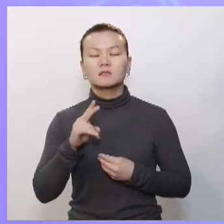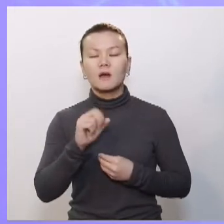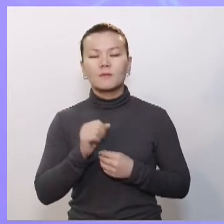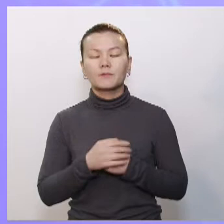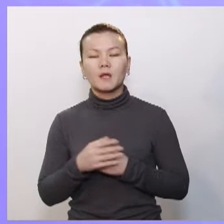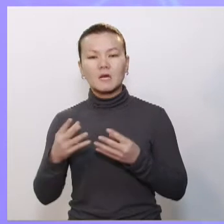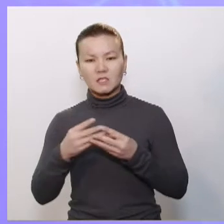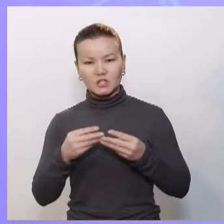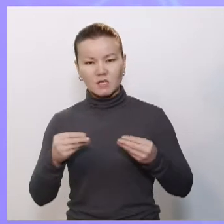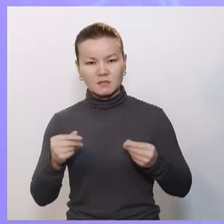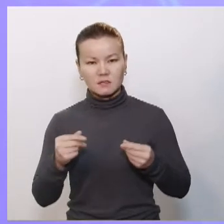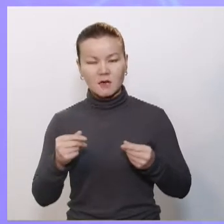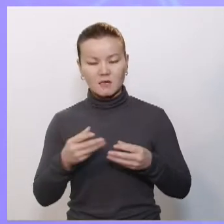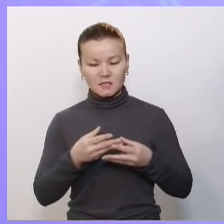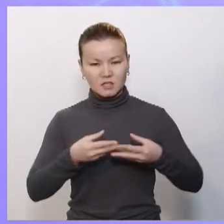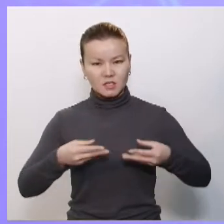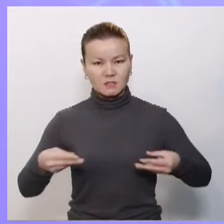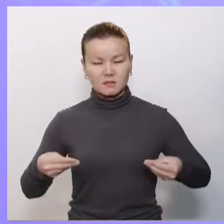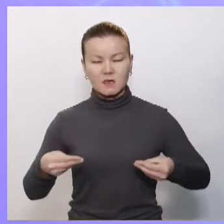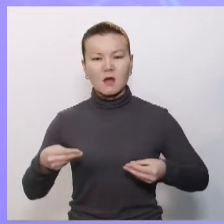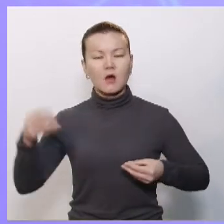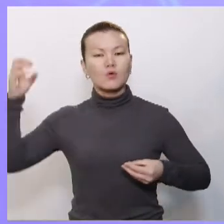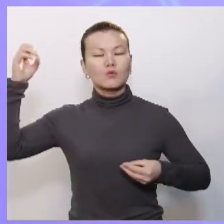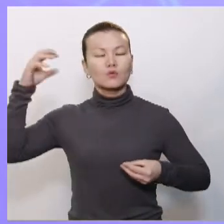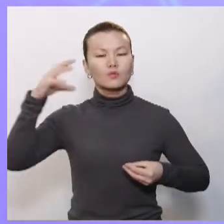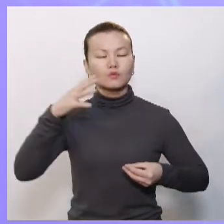Жазында күн жылыйт.